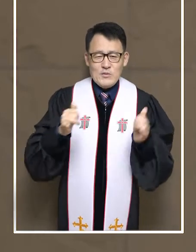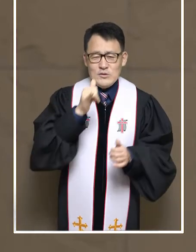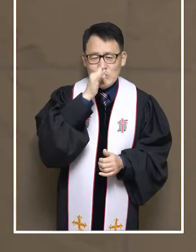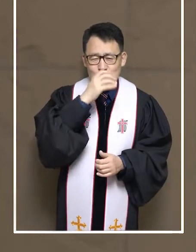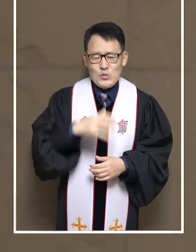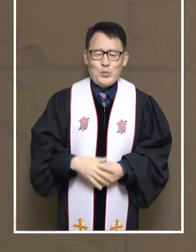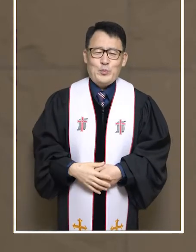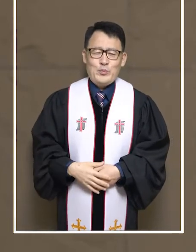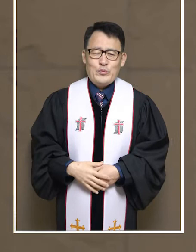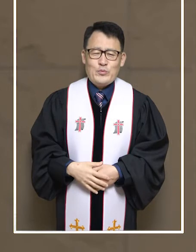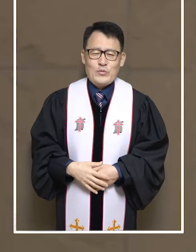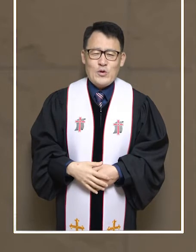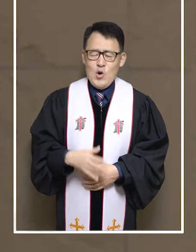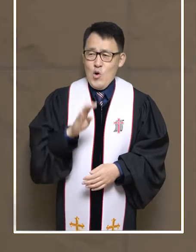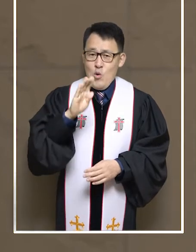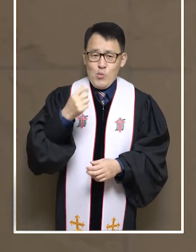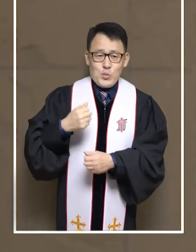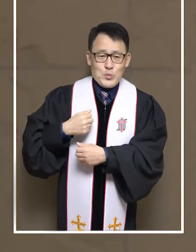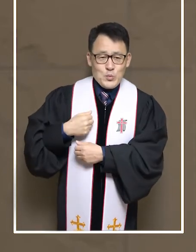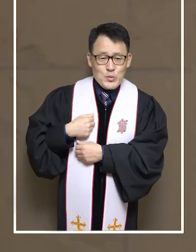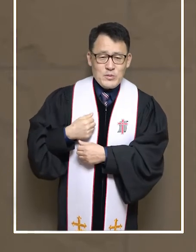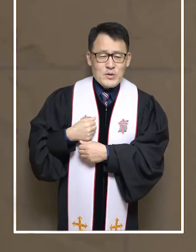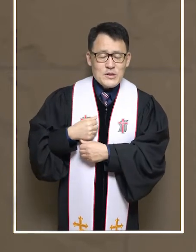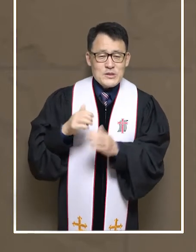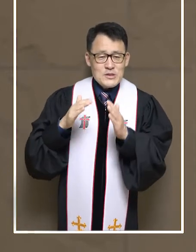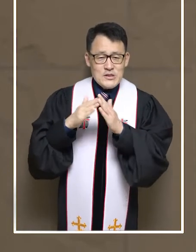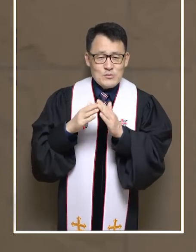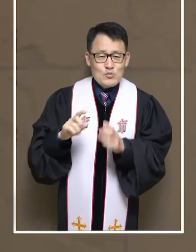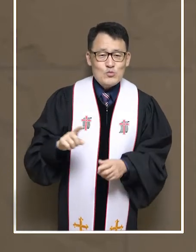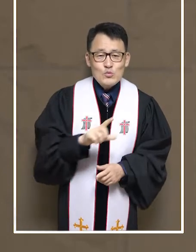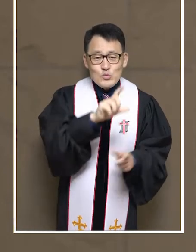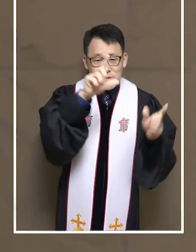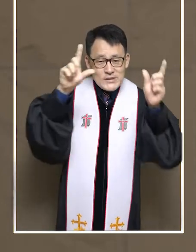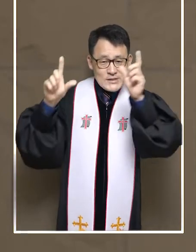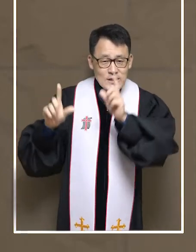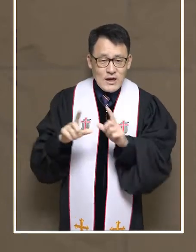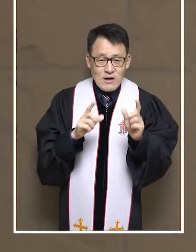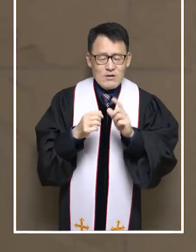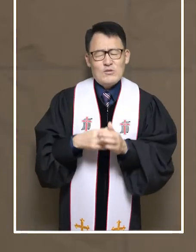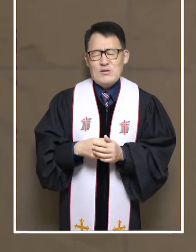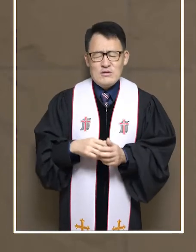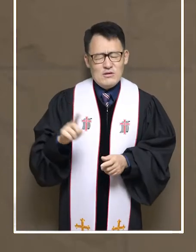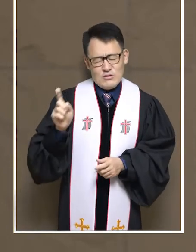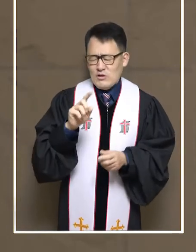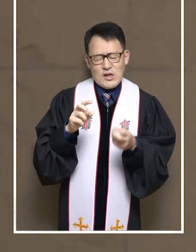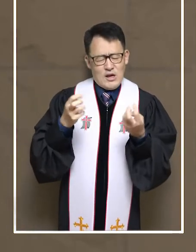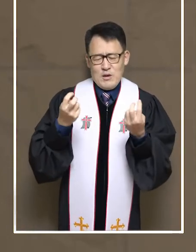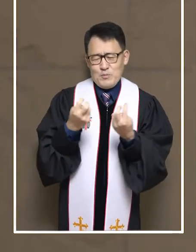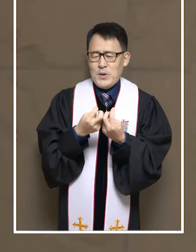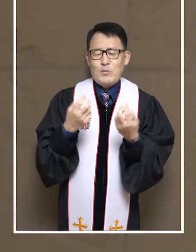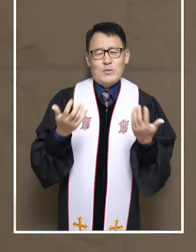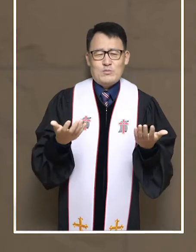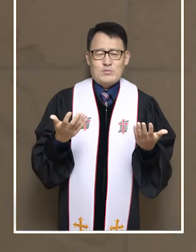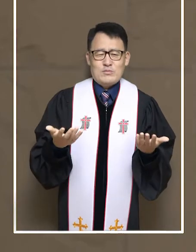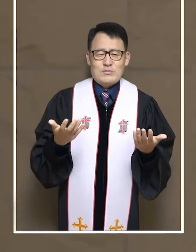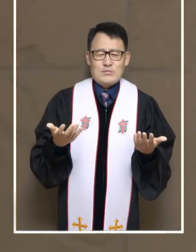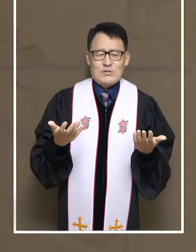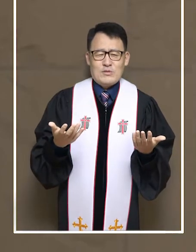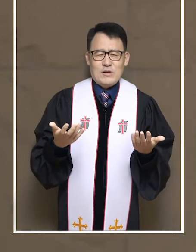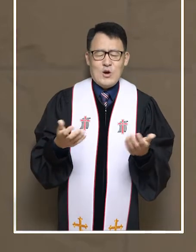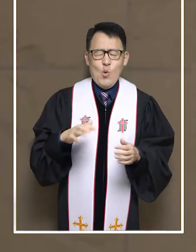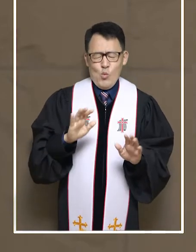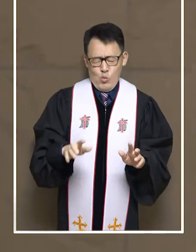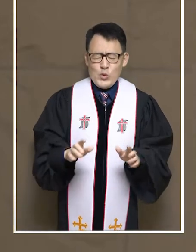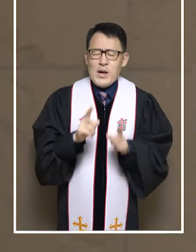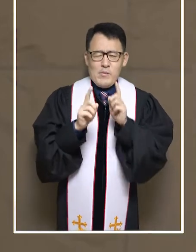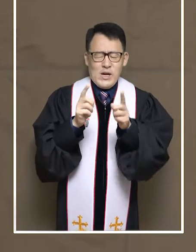여러분, 요셉에게 있어서 보디발의 집, 우리는 이렇게 생각을 해볼 수가 있겠습니다.